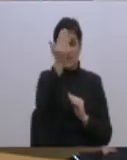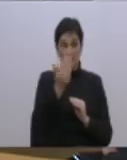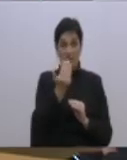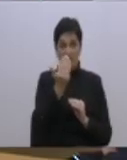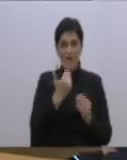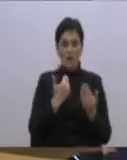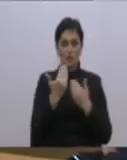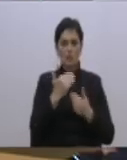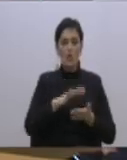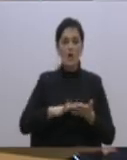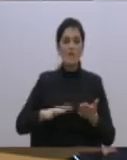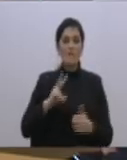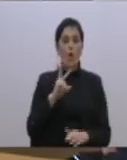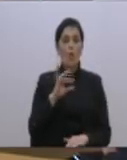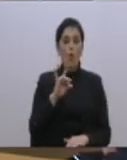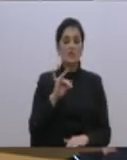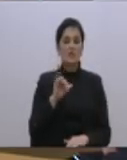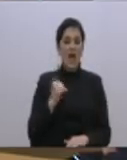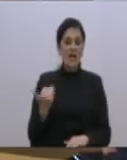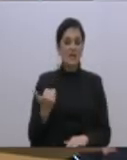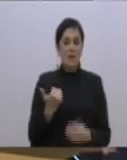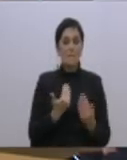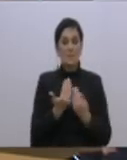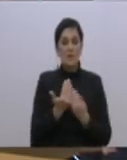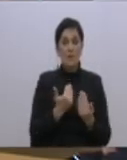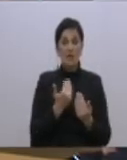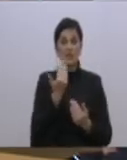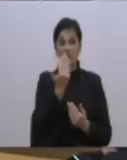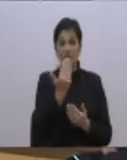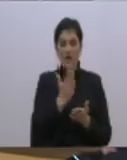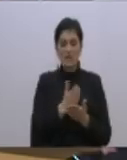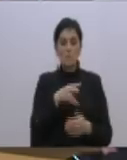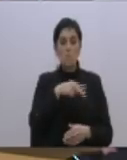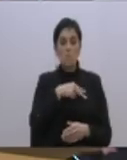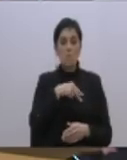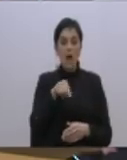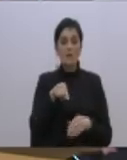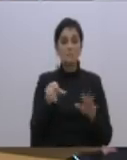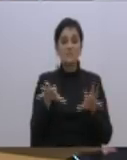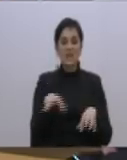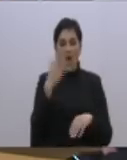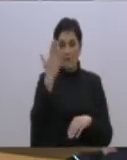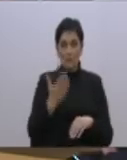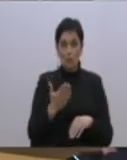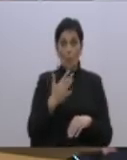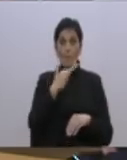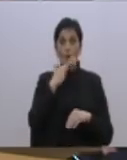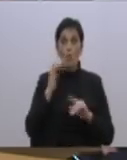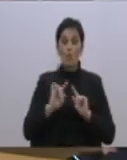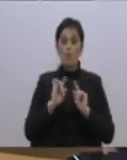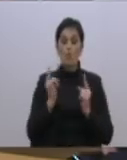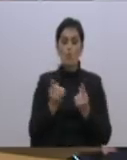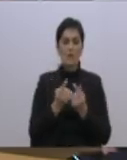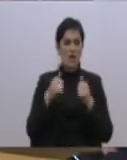va gırzeleb kal batonin korzayes mumartuas. Tkoye xart, am parlamentist tavuz domare. Xdeba umravle sobiz,